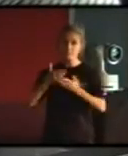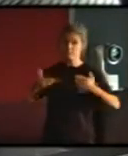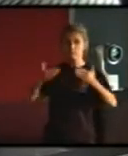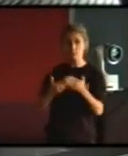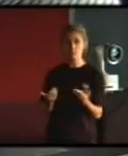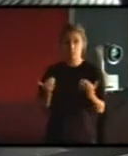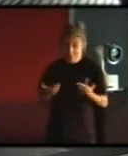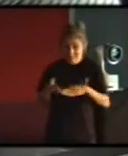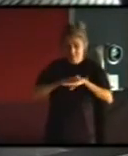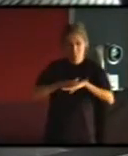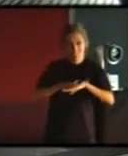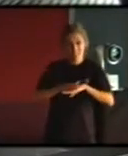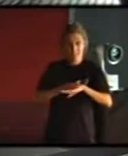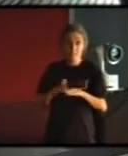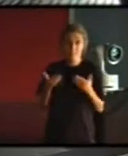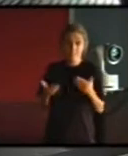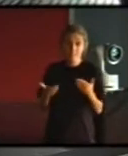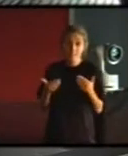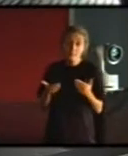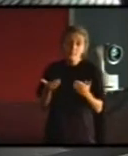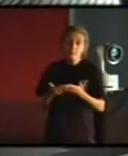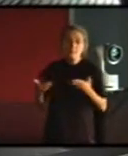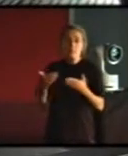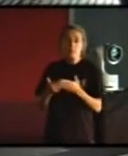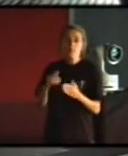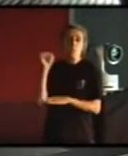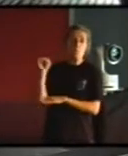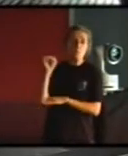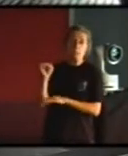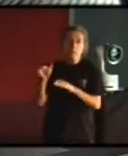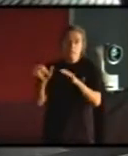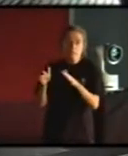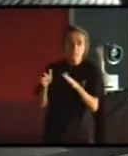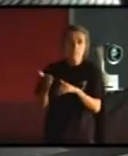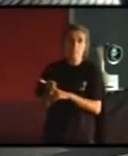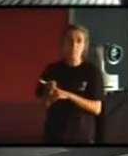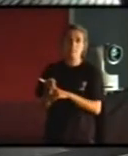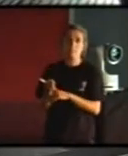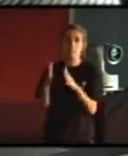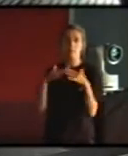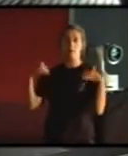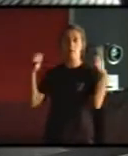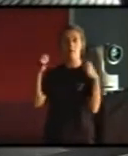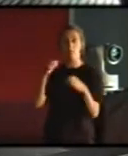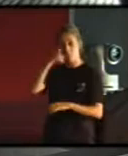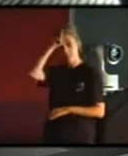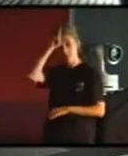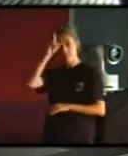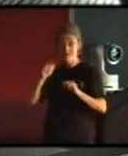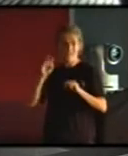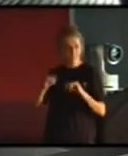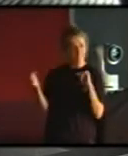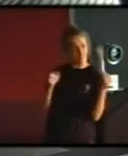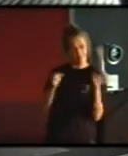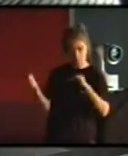politique actuelle qui implique aussi la présence des socialistes, communistes ou plus ou moins, dans le Parlement allemand fédéral. Mais